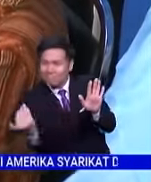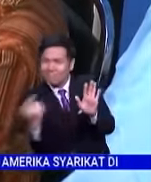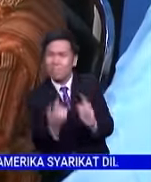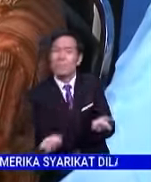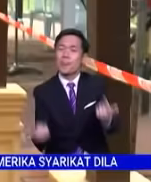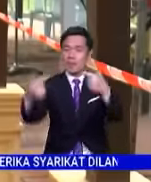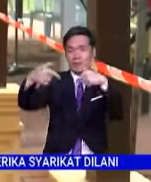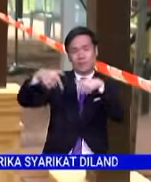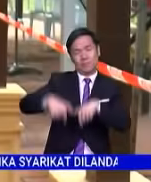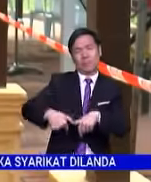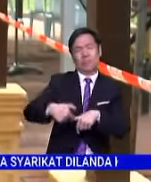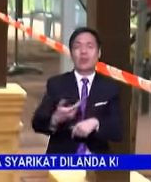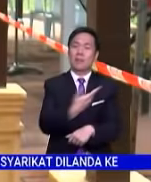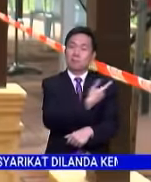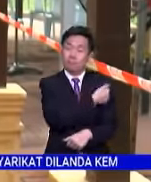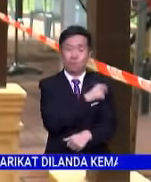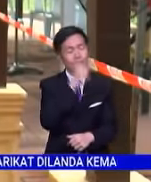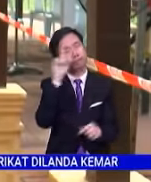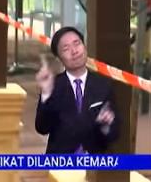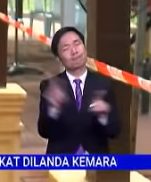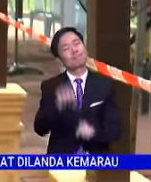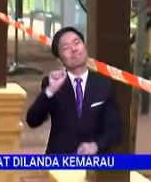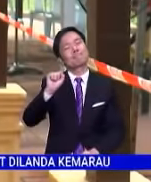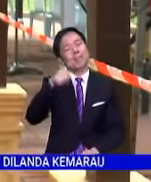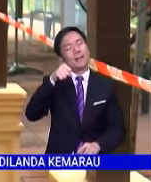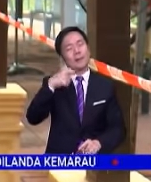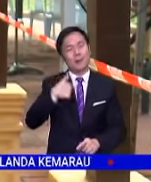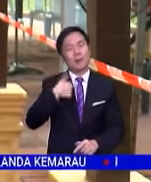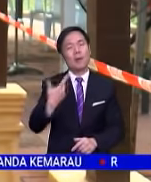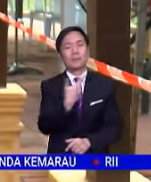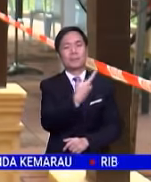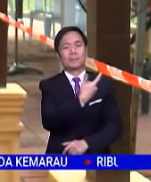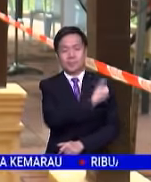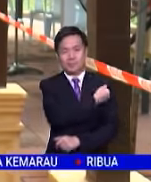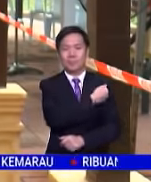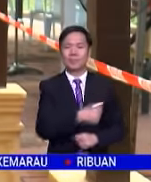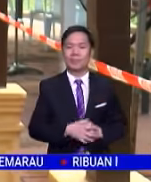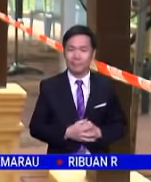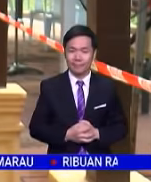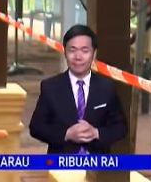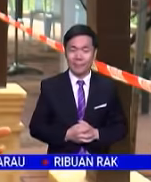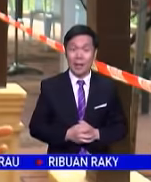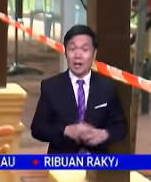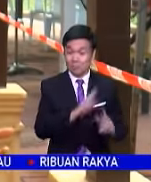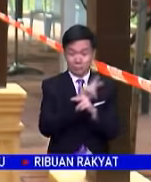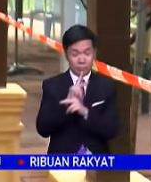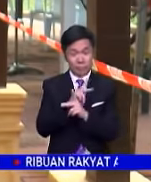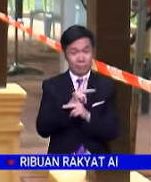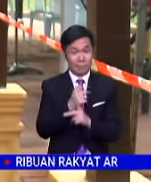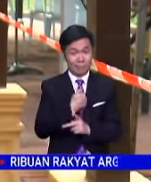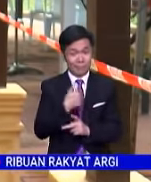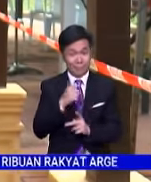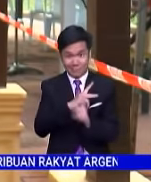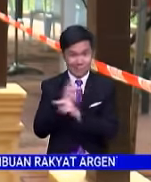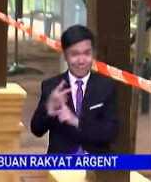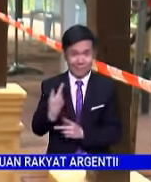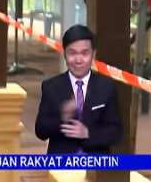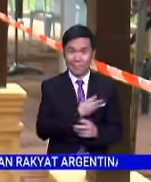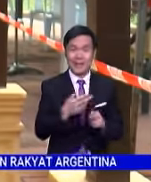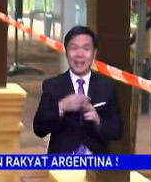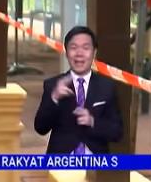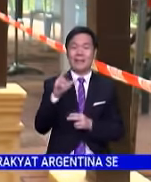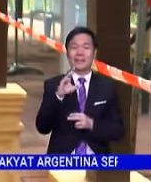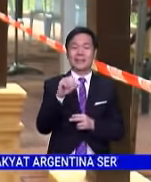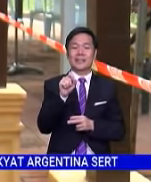untuk menerima dan juga bersetuju untuk menerima suntikan berkenaan. Lindung diri, lindung semua. Saya Siti Nurul